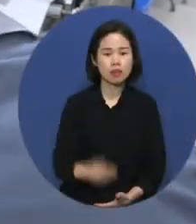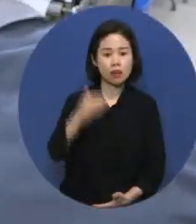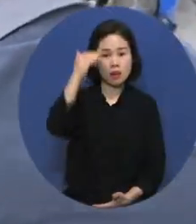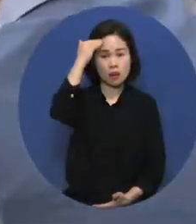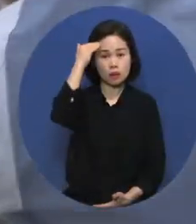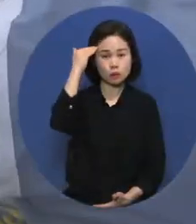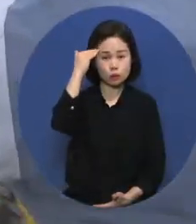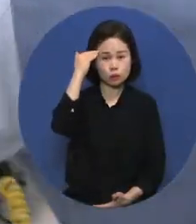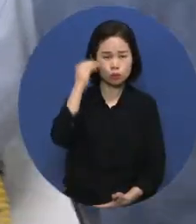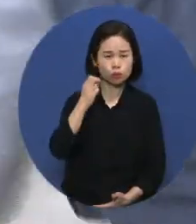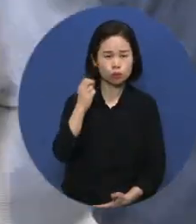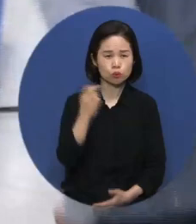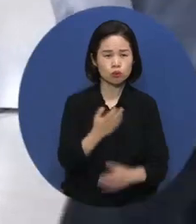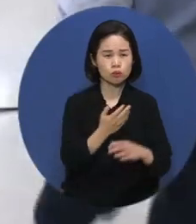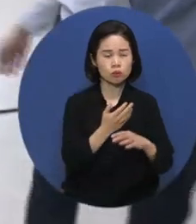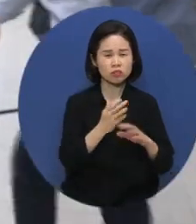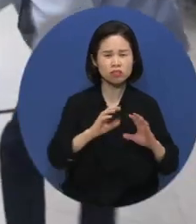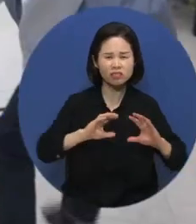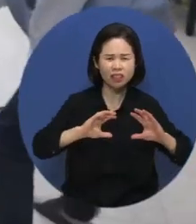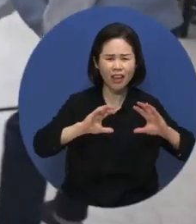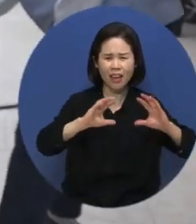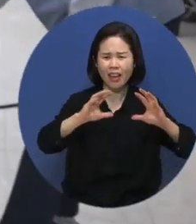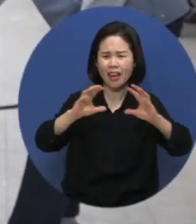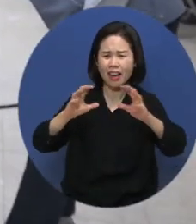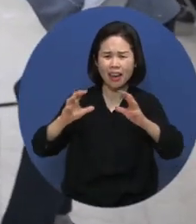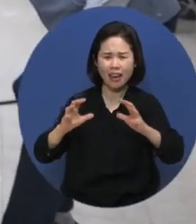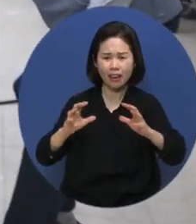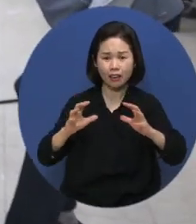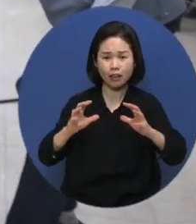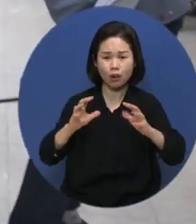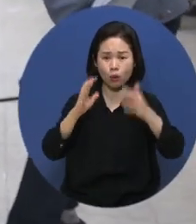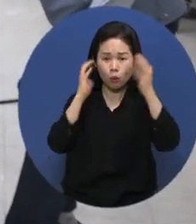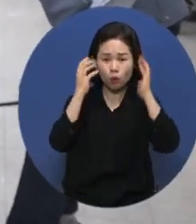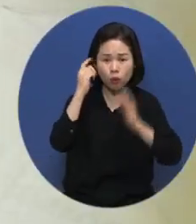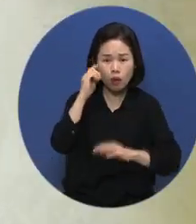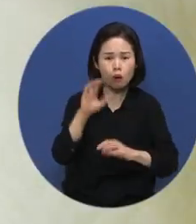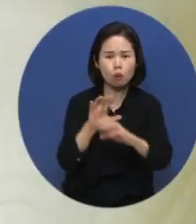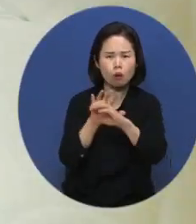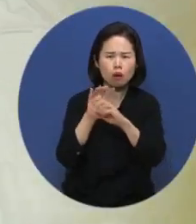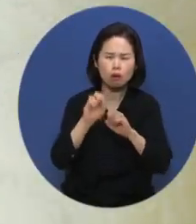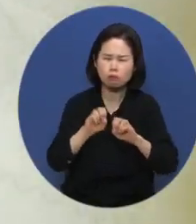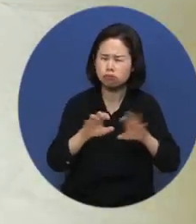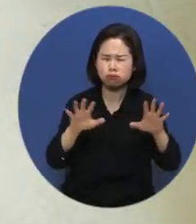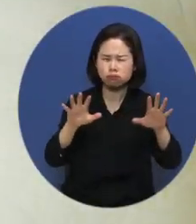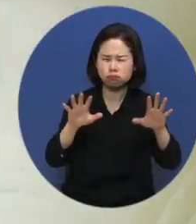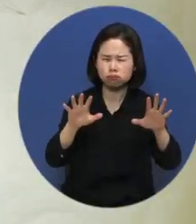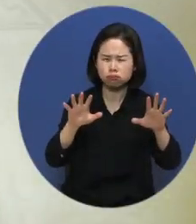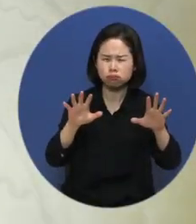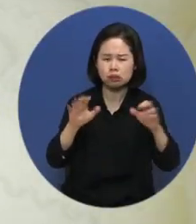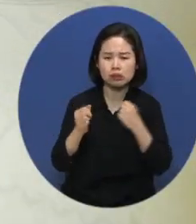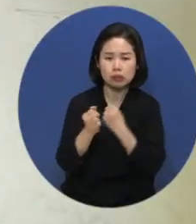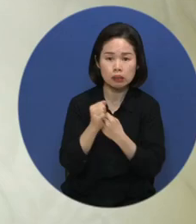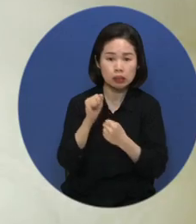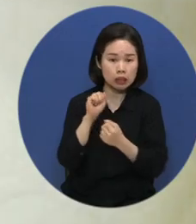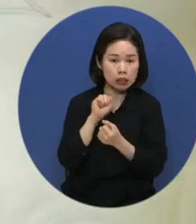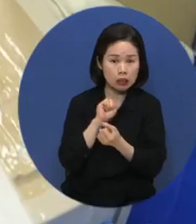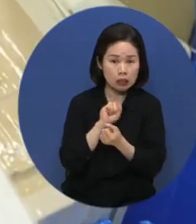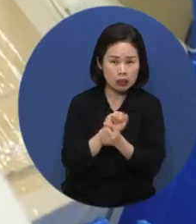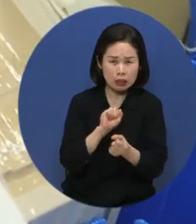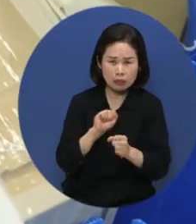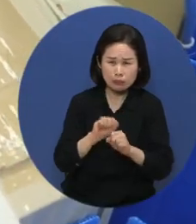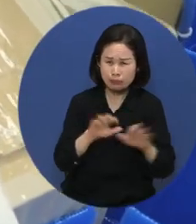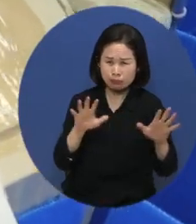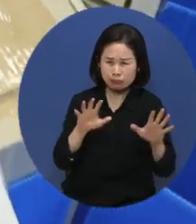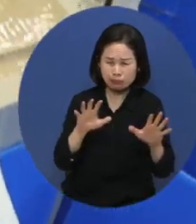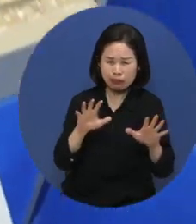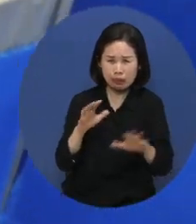대한민국은 물론 세계를 혼란에 빠뜨린 코로나19. 바이러스의 강력한 전염력 때문에 방역